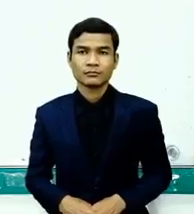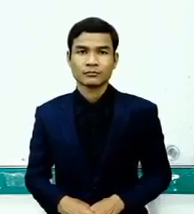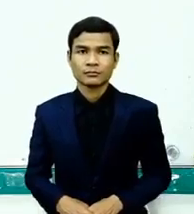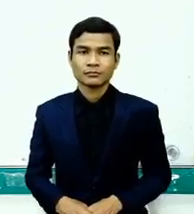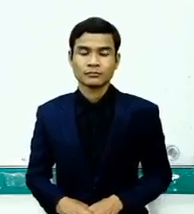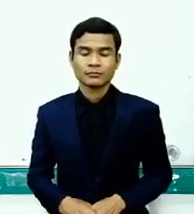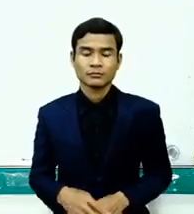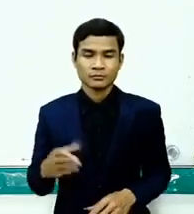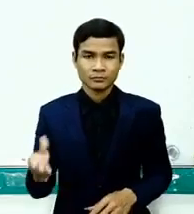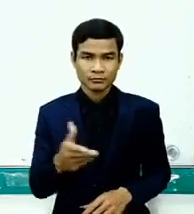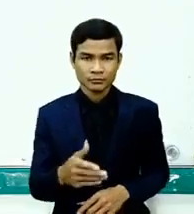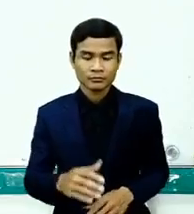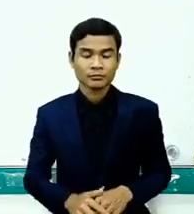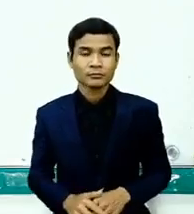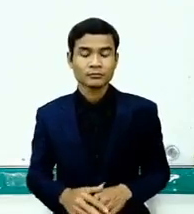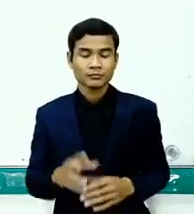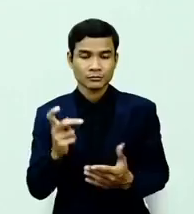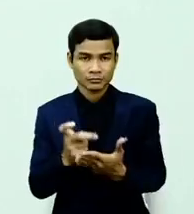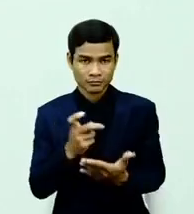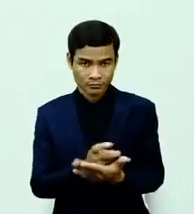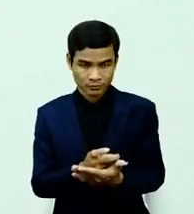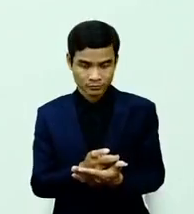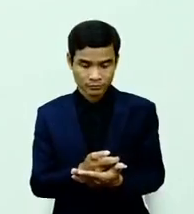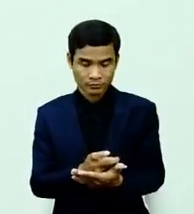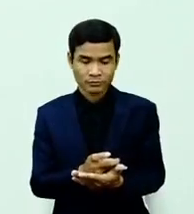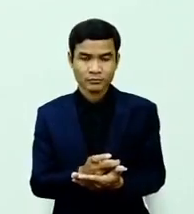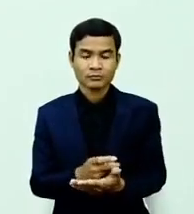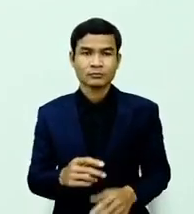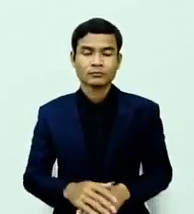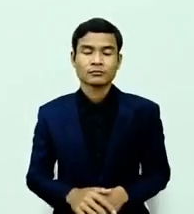តាកូនប៉ះចាកណិតវិទ្យា